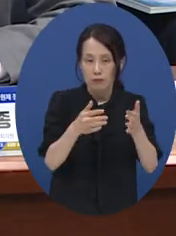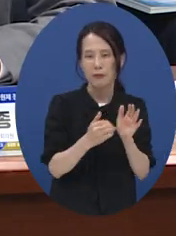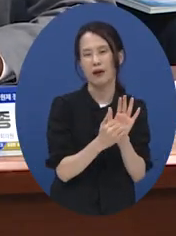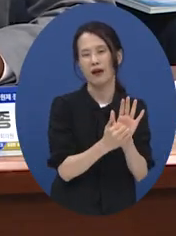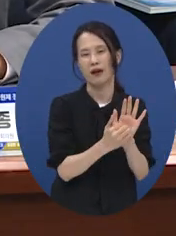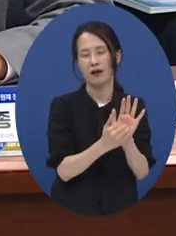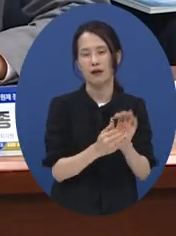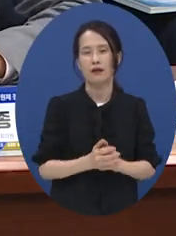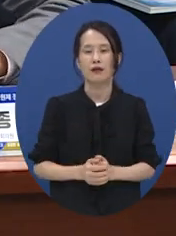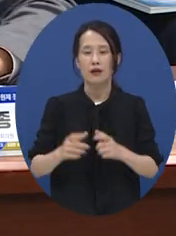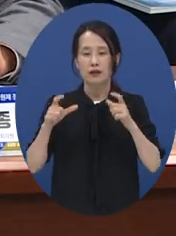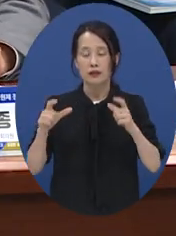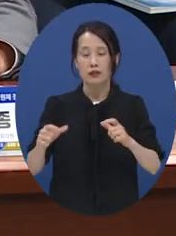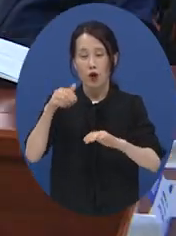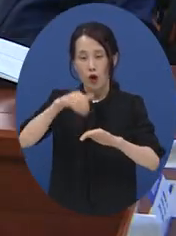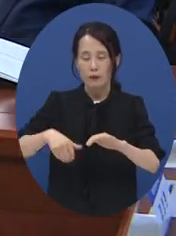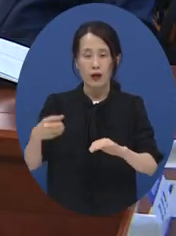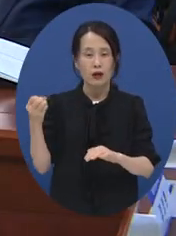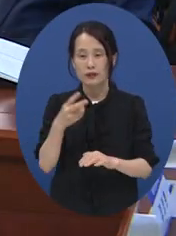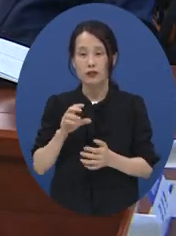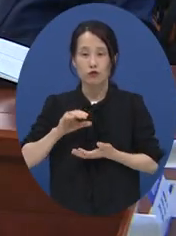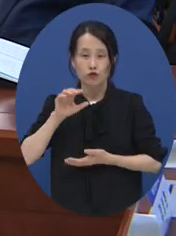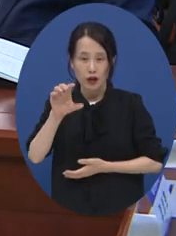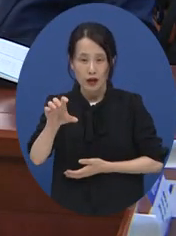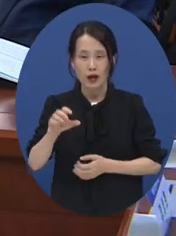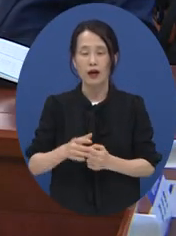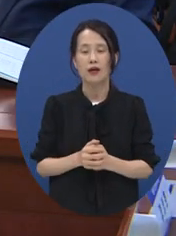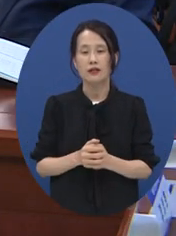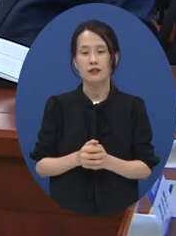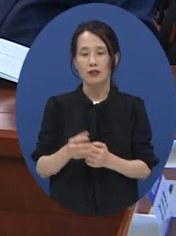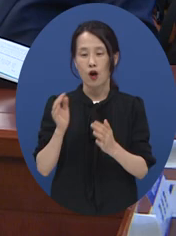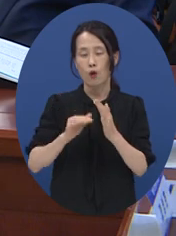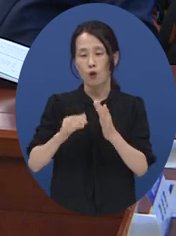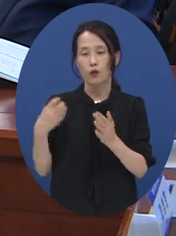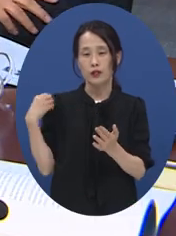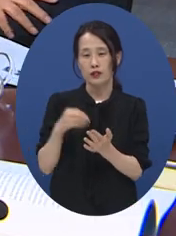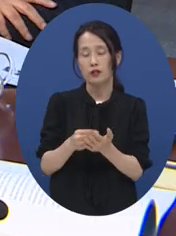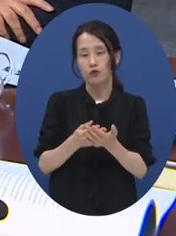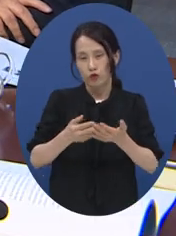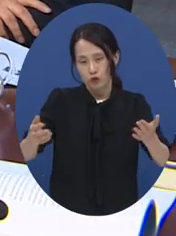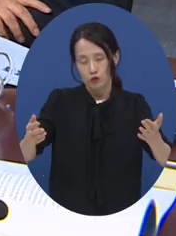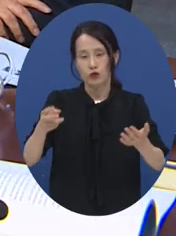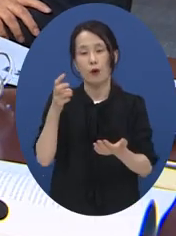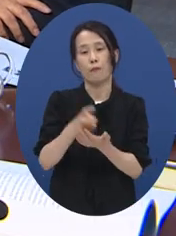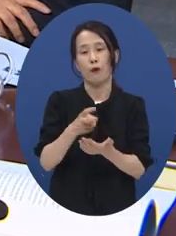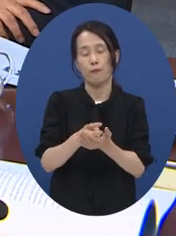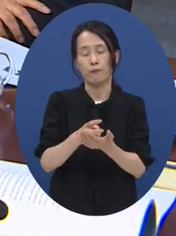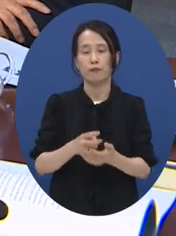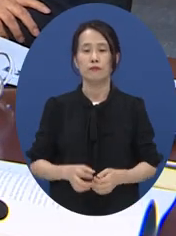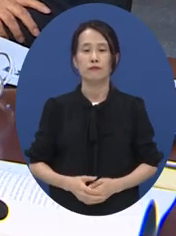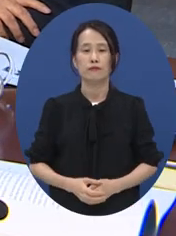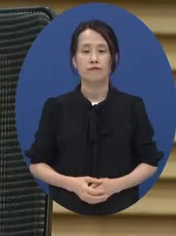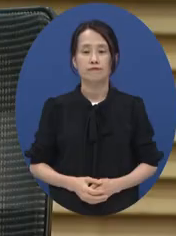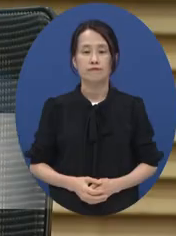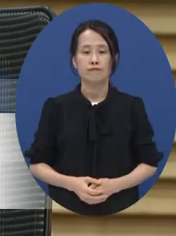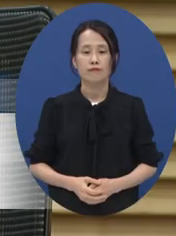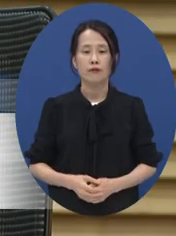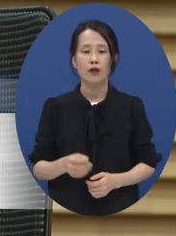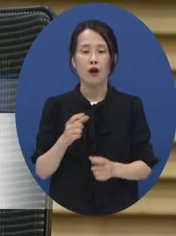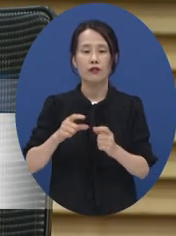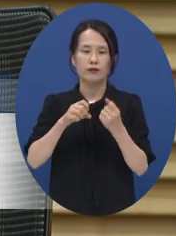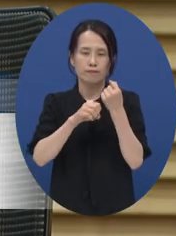막고 지역개발 재투자나 기반시설 확충 등 공공에 환원하는 제도로 민선 7기 경기도 공약입니다. 좀